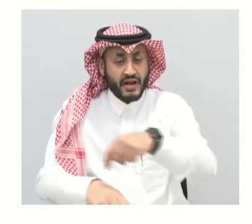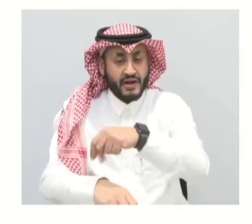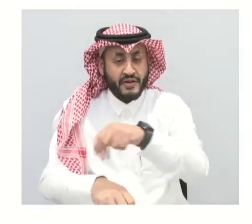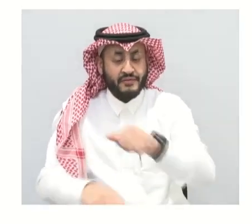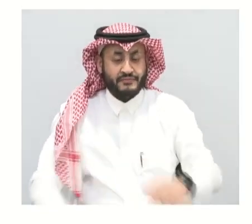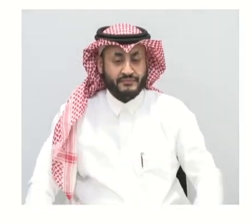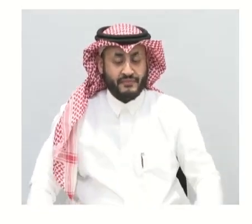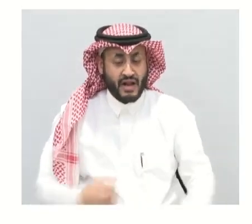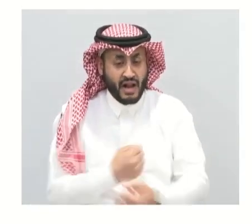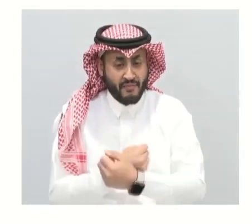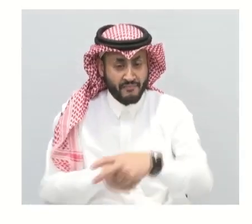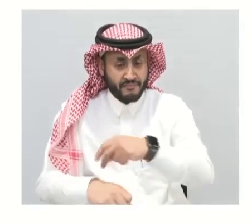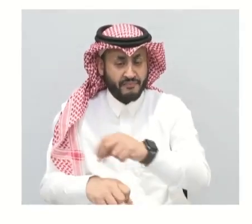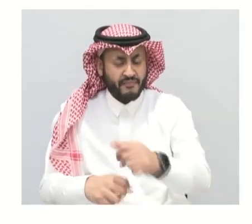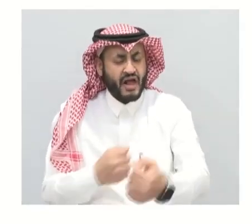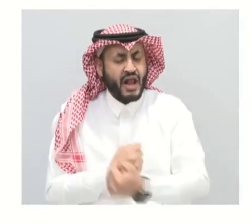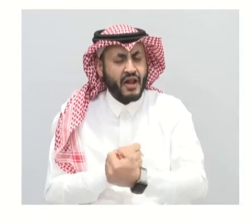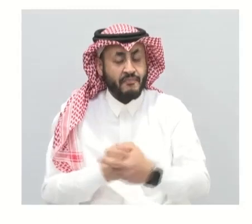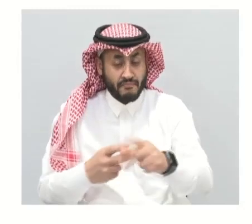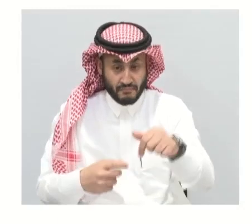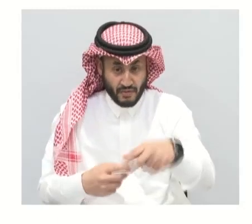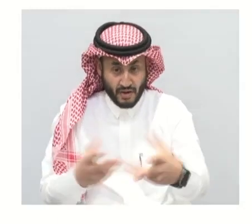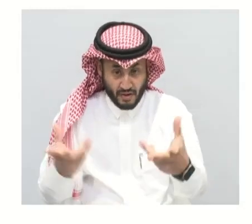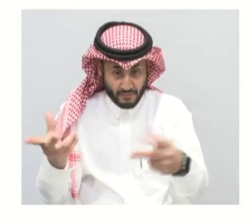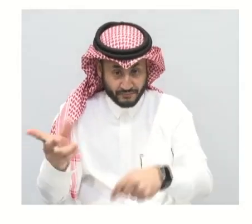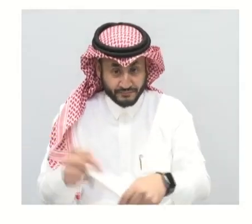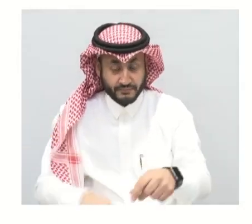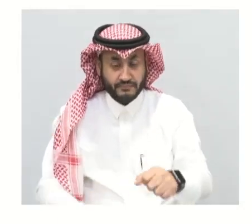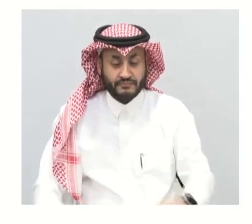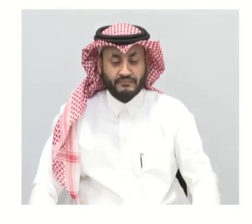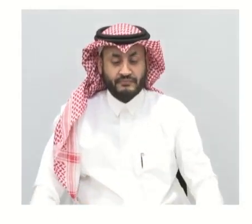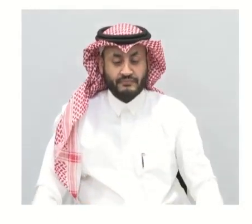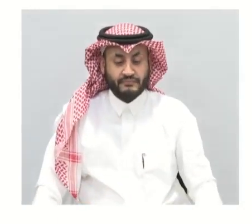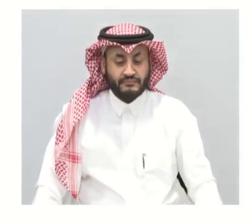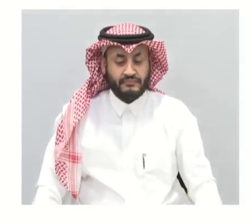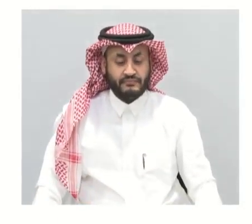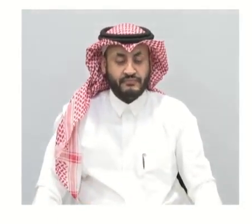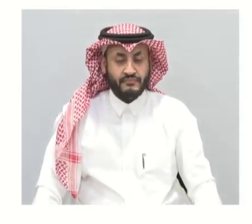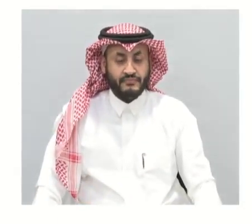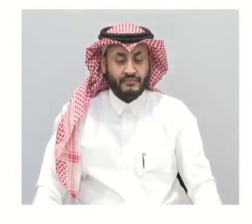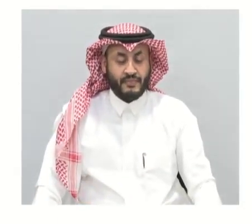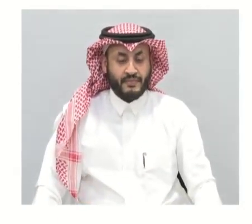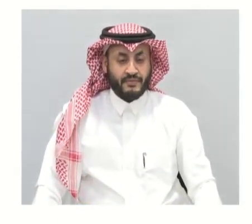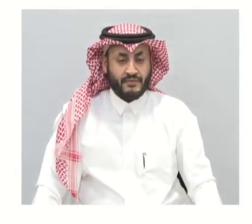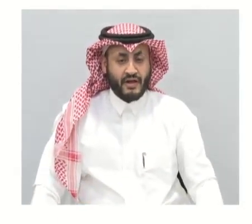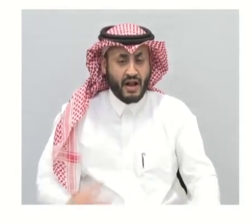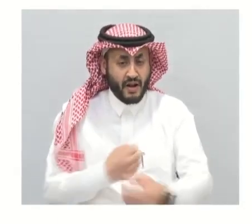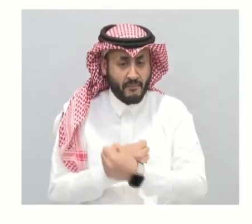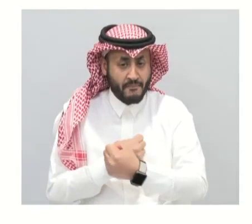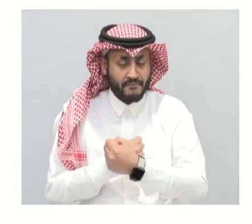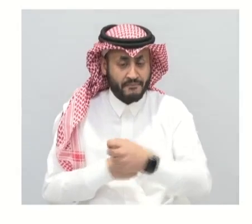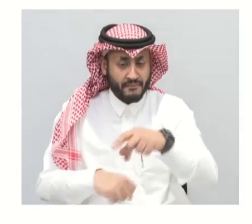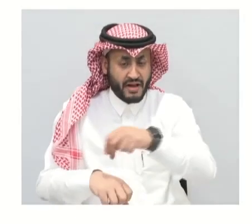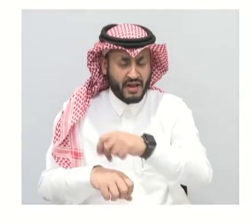في حمايه وحفظ هذا المورد الهام وهو التربه اذا حفظ التربه وحمايه التربه